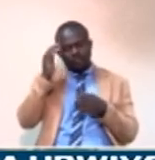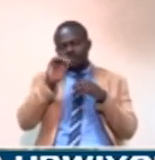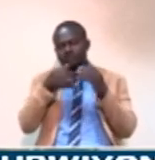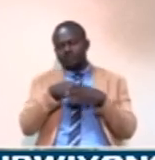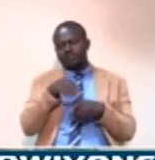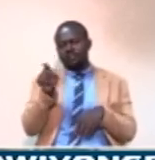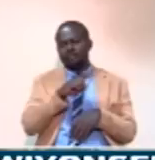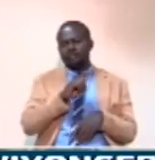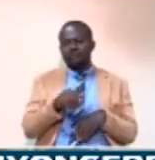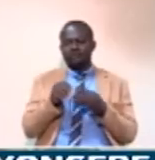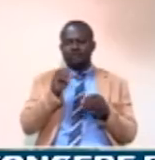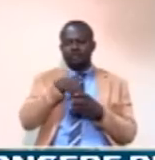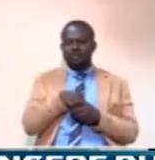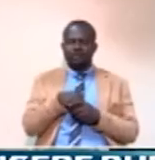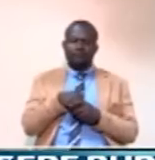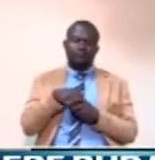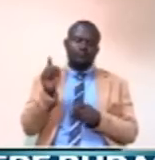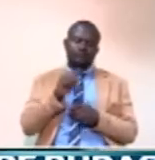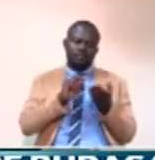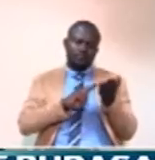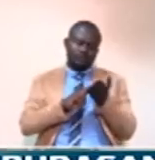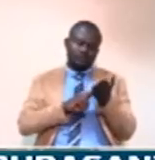ibyaha. Harimo ibyaha byo gukoresha